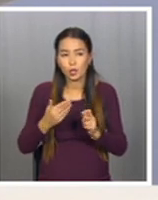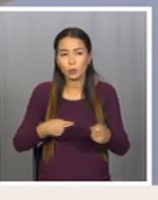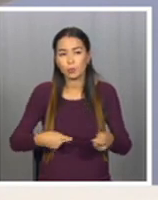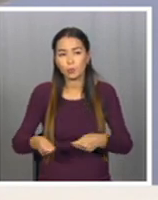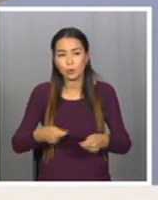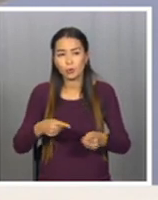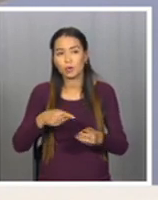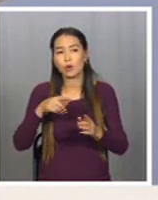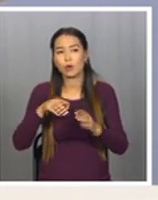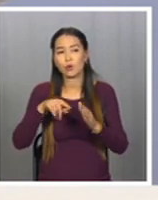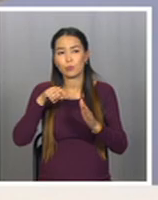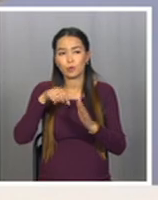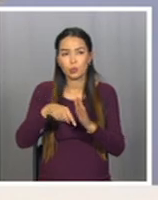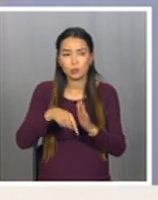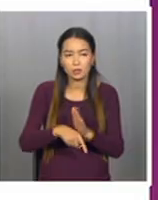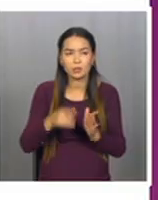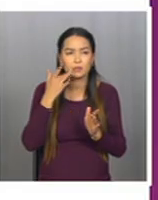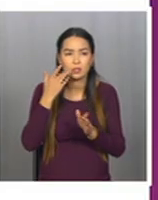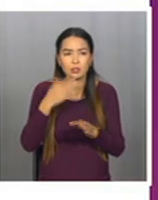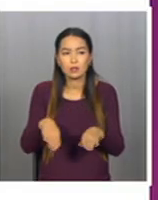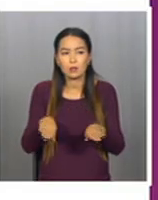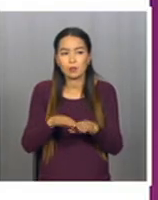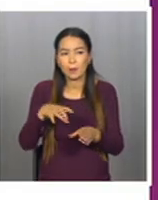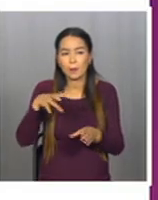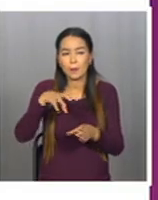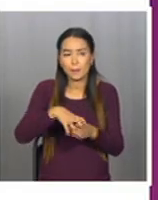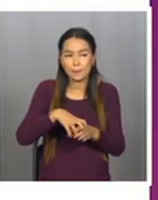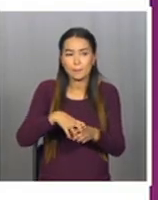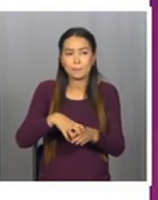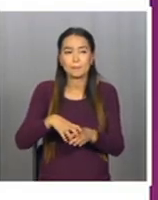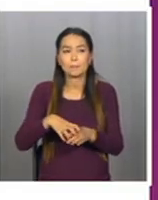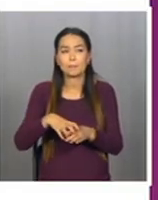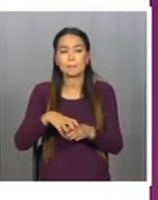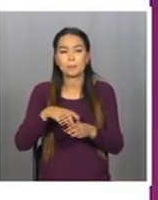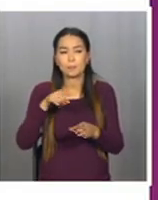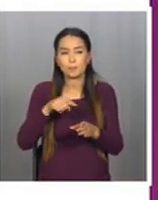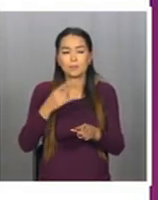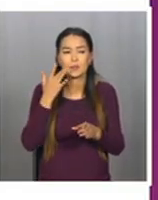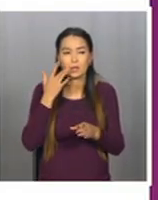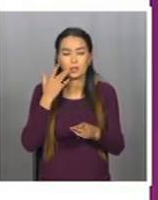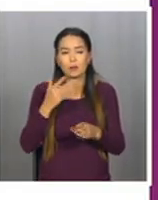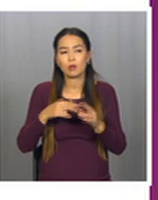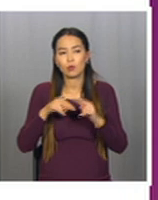құдықтың үсті үнемі жабық болып, ештеңе түсіп кетпеу үшін осындай құрылыстармен